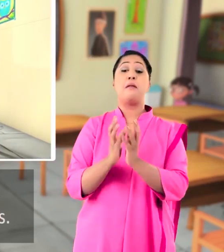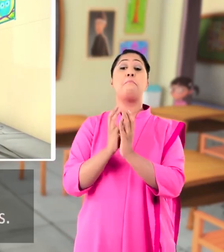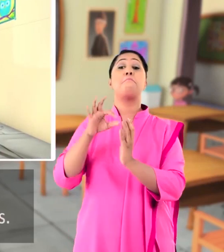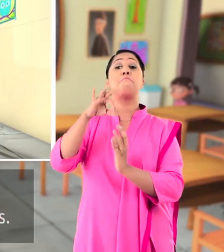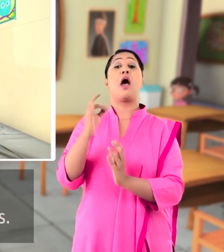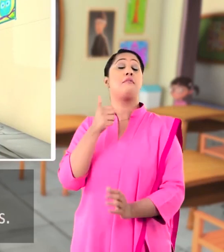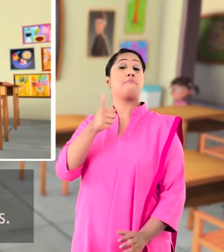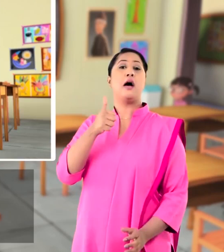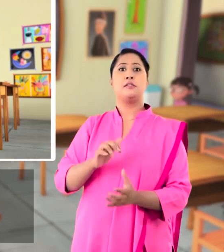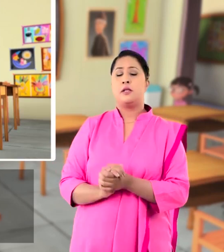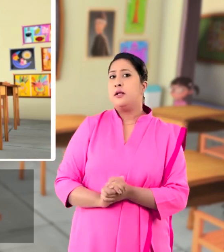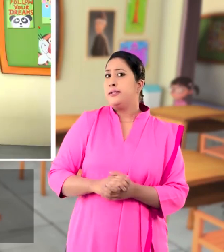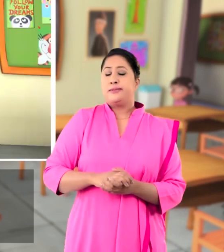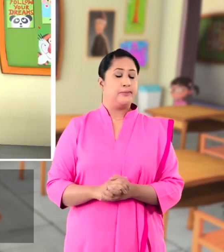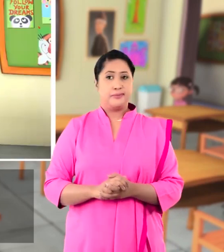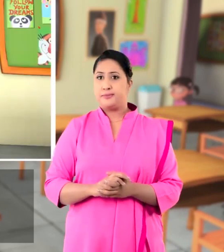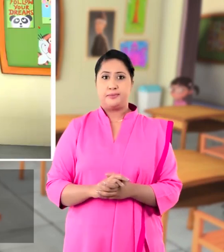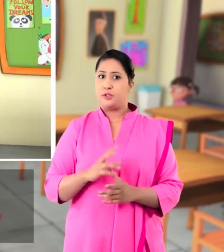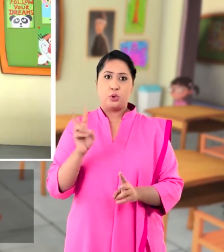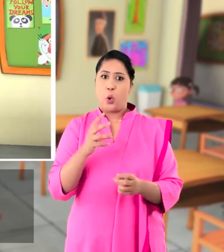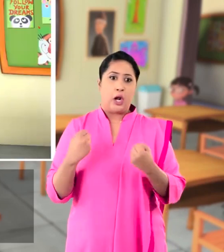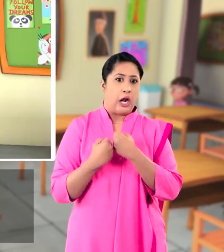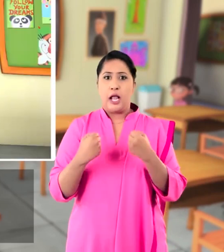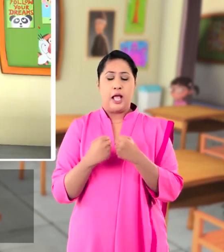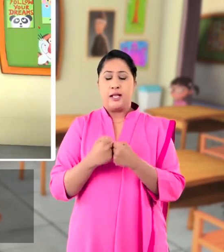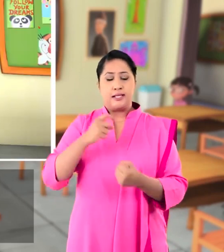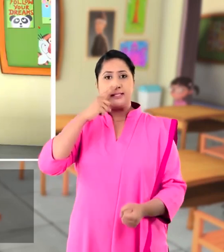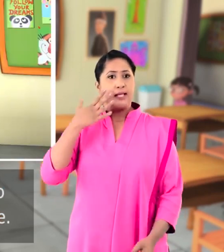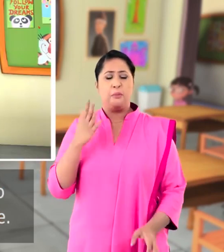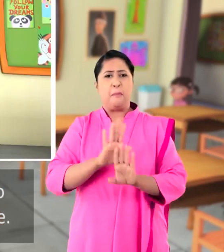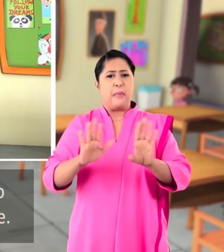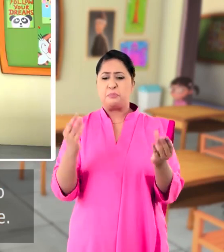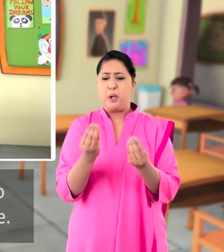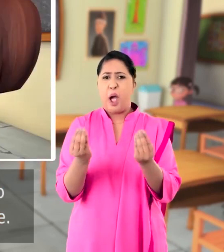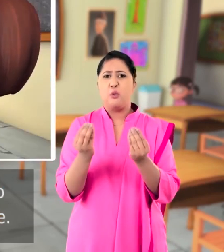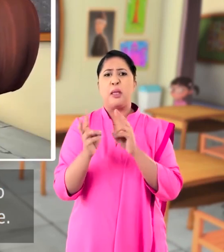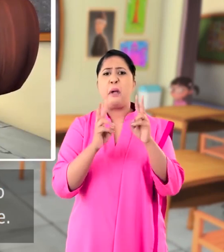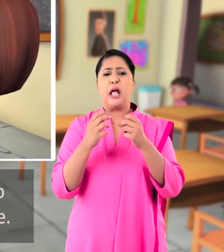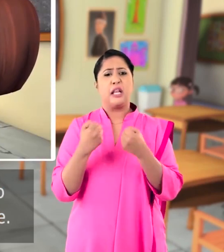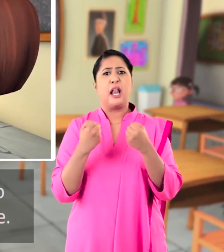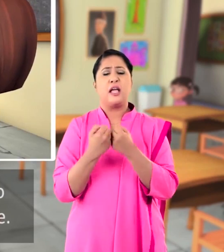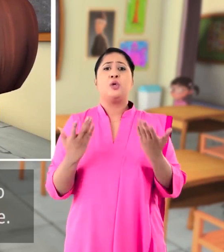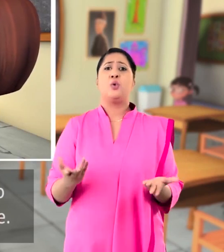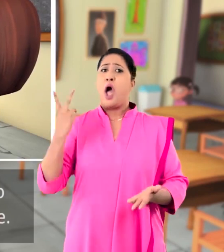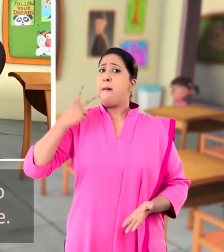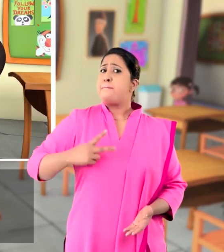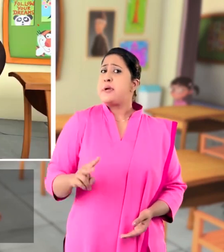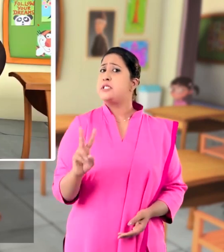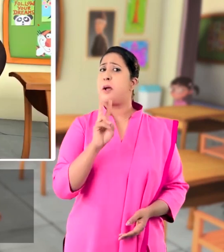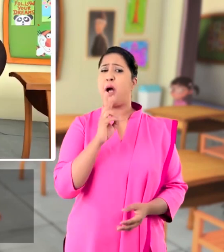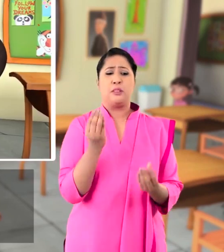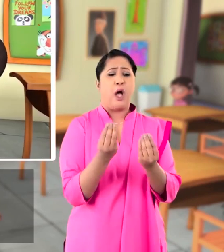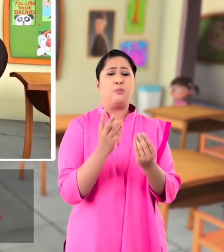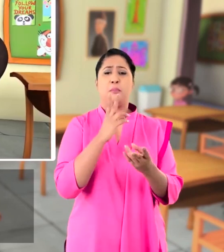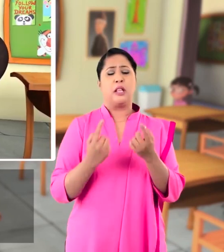बैंगन टींडे से बेहतर है। कभी नहीं। बस करो, ये फजूल की लड़ाई छोड़ो। जरूरी नहीं है हम हमेशा एक दूसरे की बात माने, लेकिन